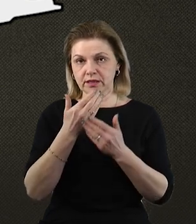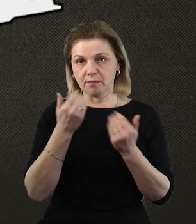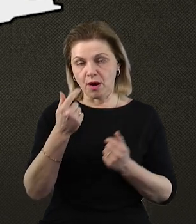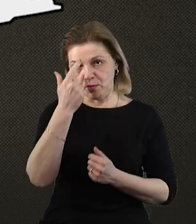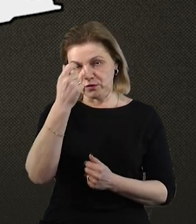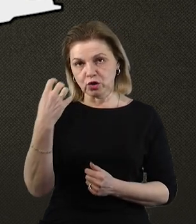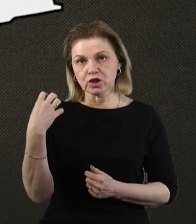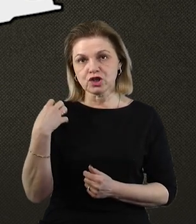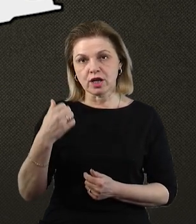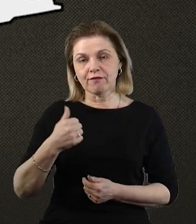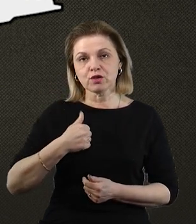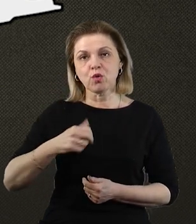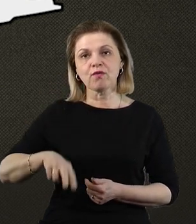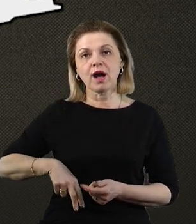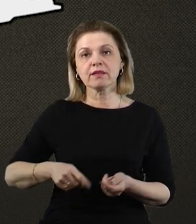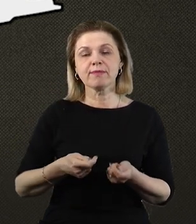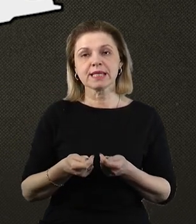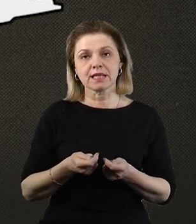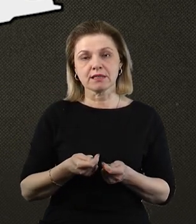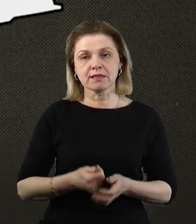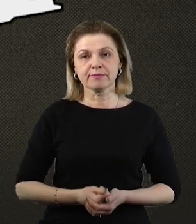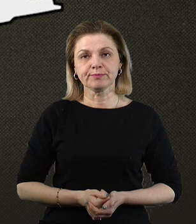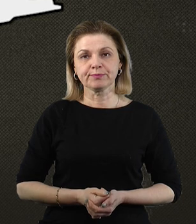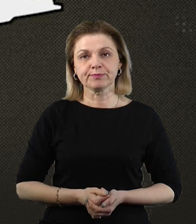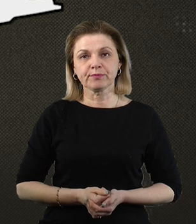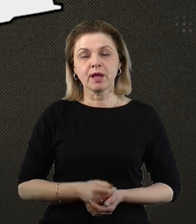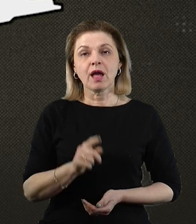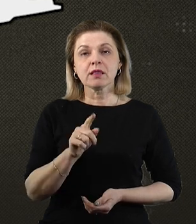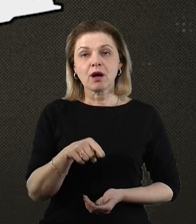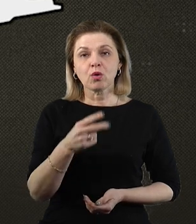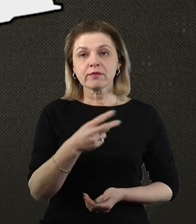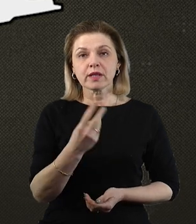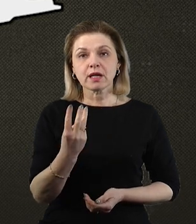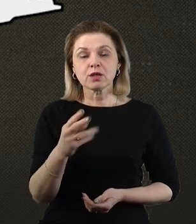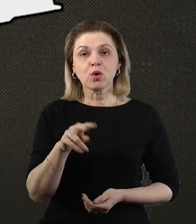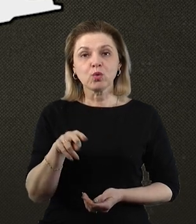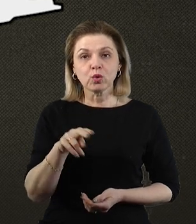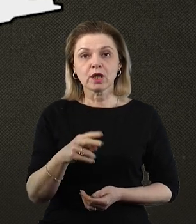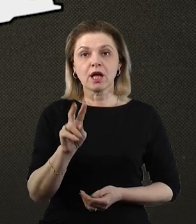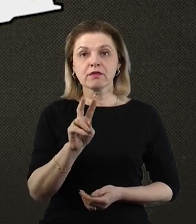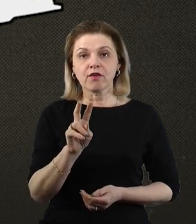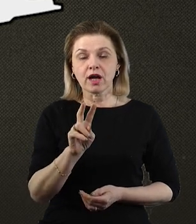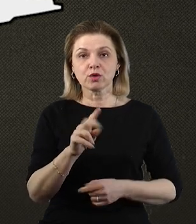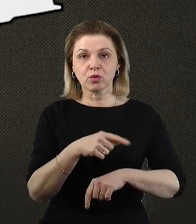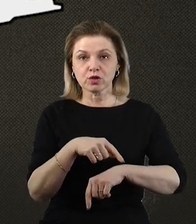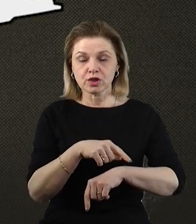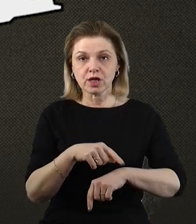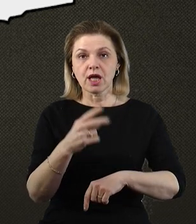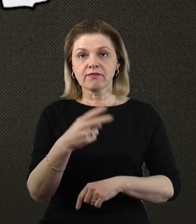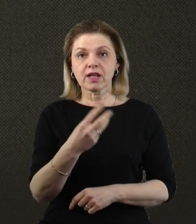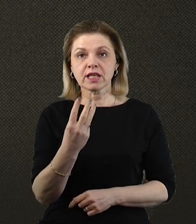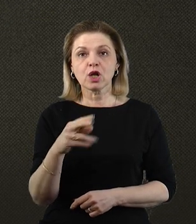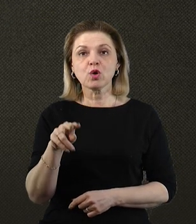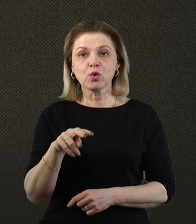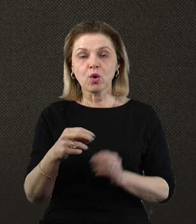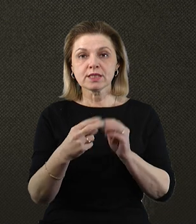Миколаївської обласної військової адміністрації Віталій Кім У Telegram також 23 лютого о 214 та 22